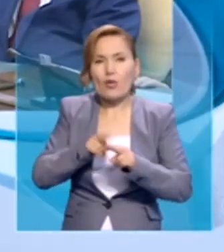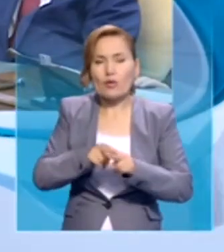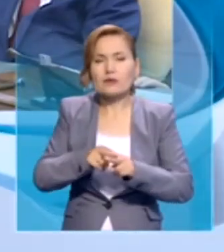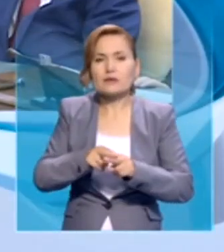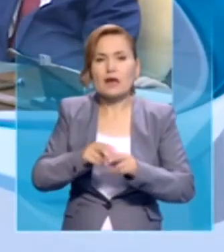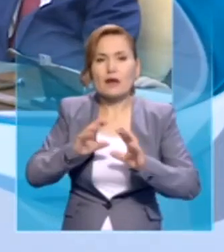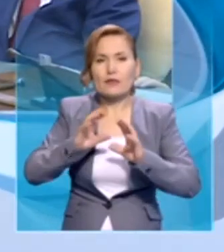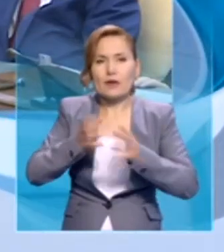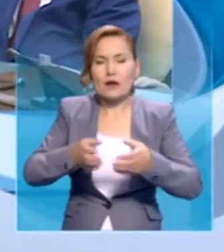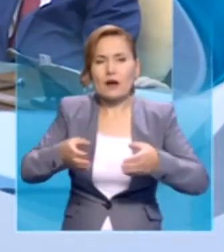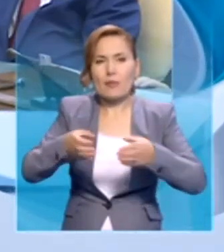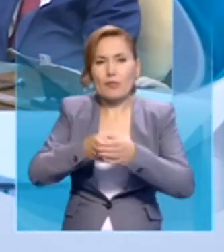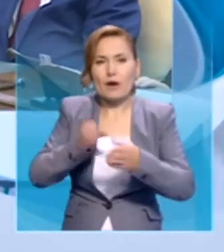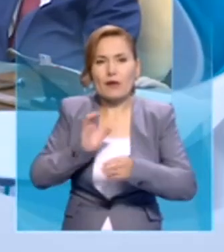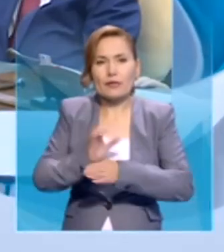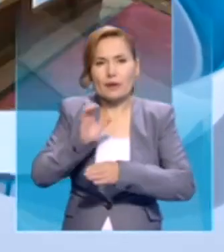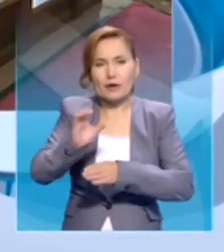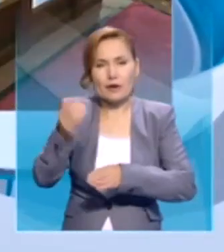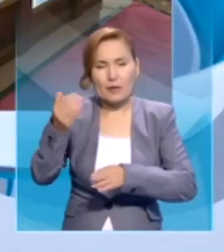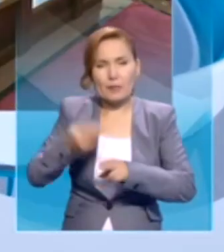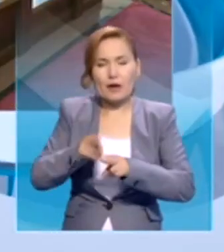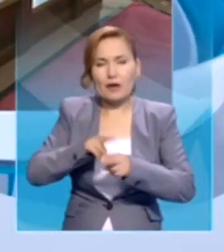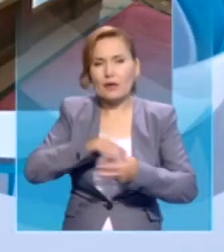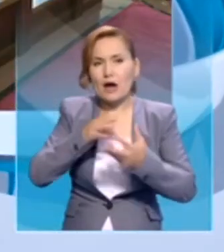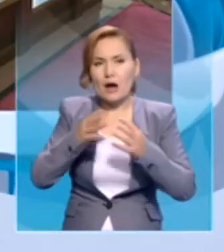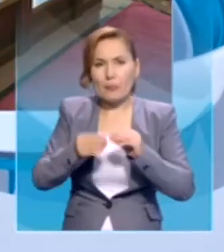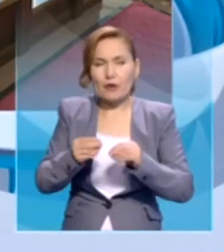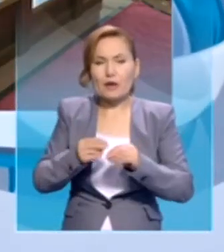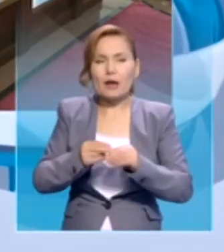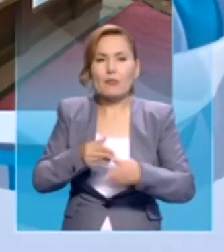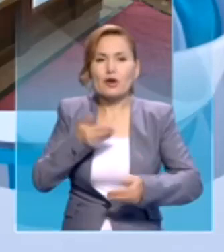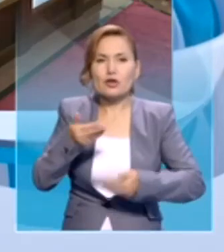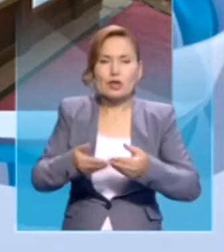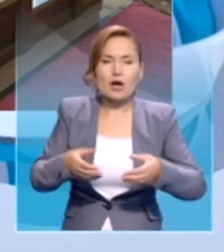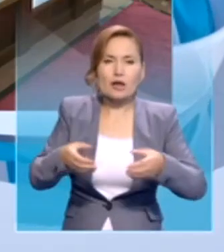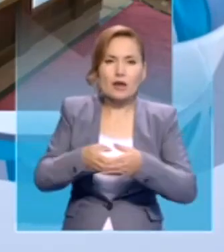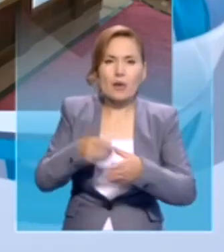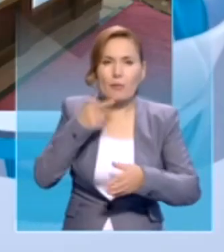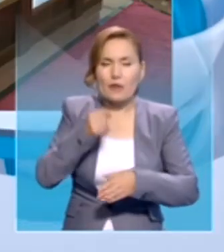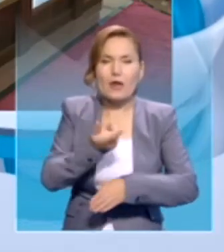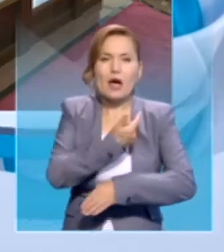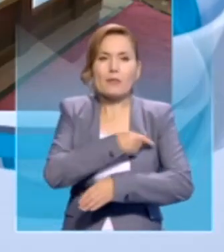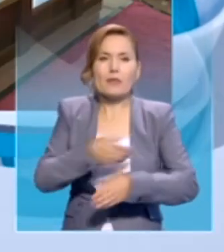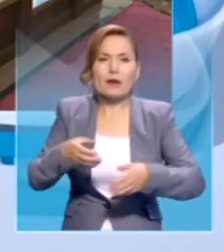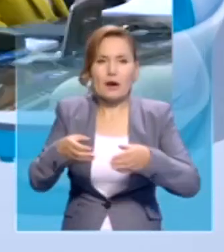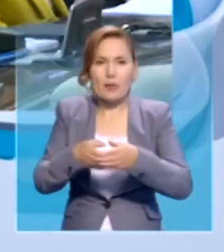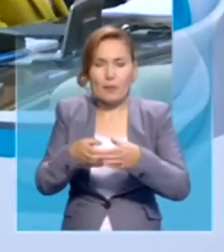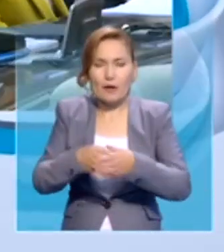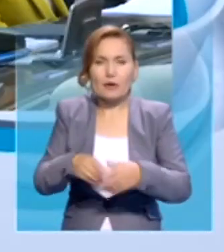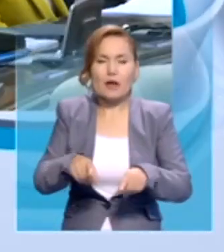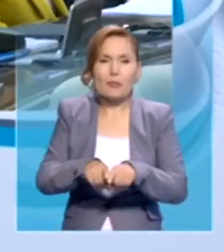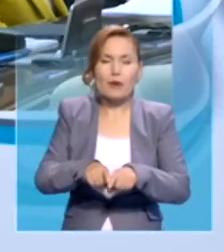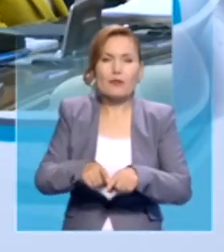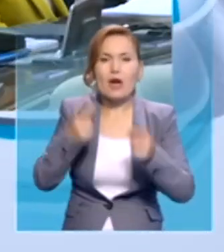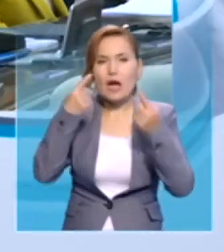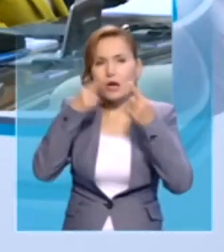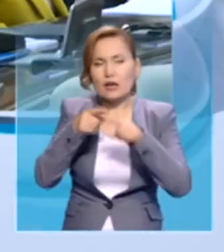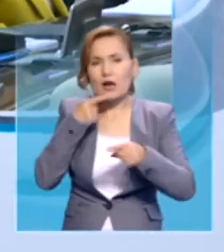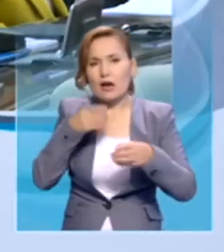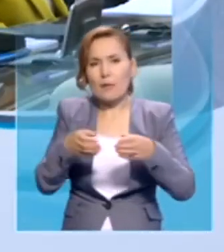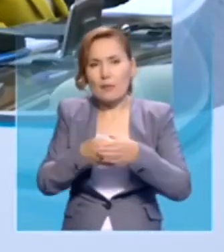миссияларға штаб офицері, әскери байқаушы ретінде жаяу әскер, медициналық барлау, инженерлік әскери